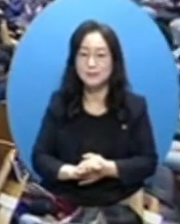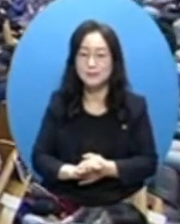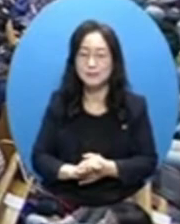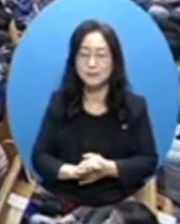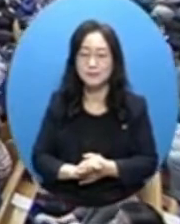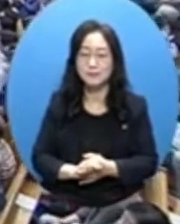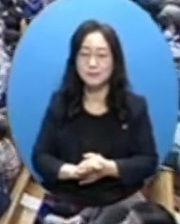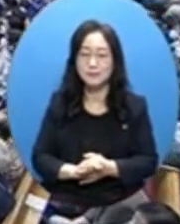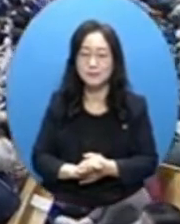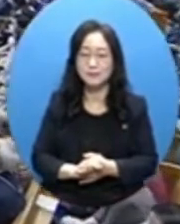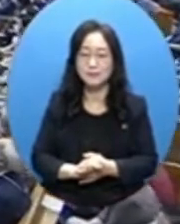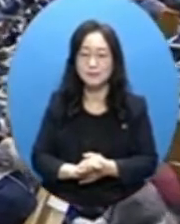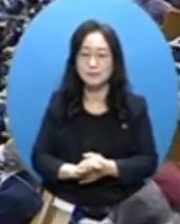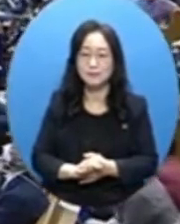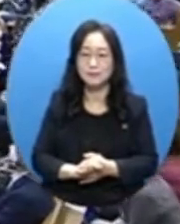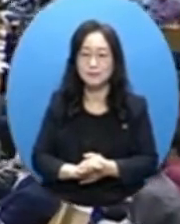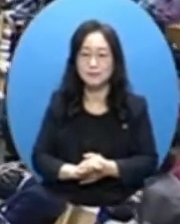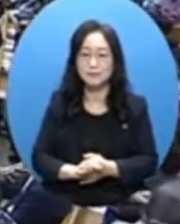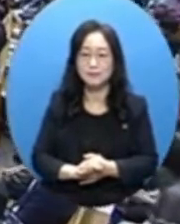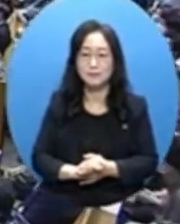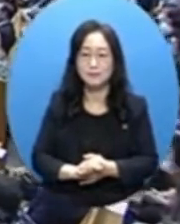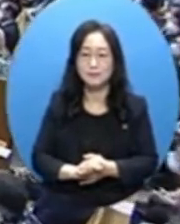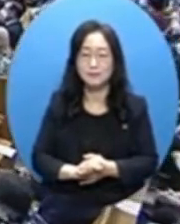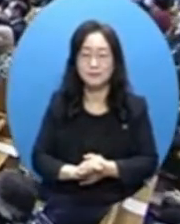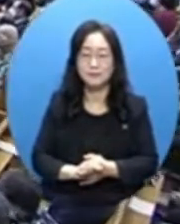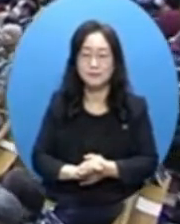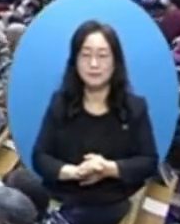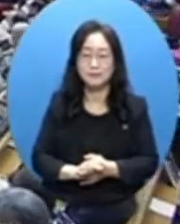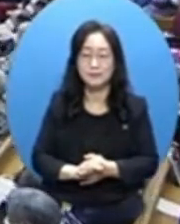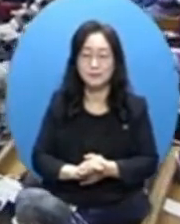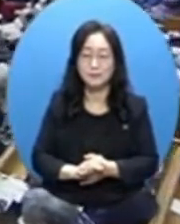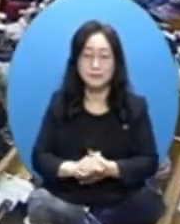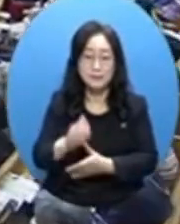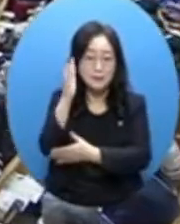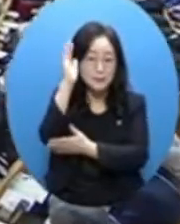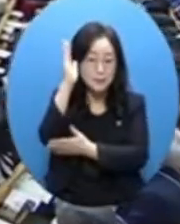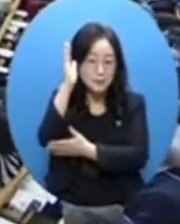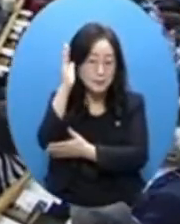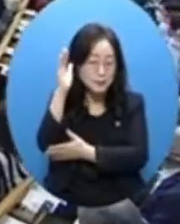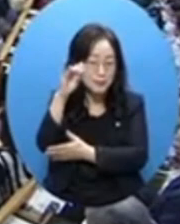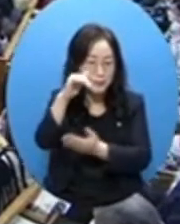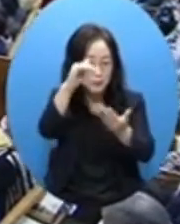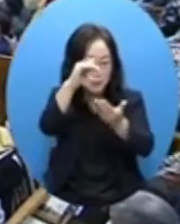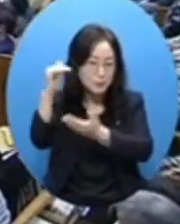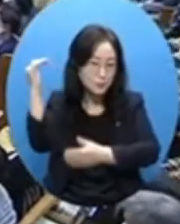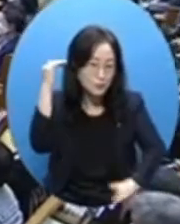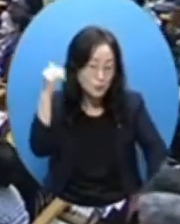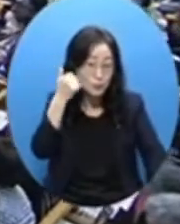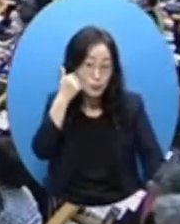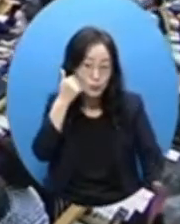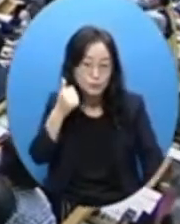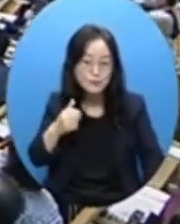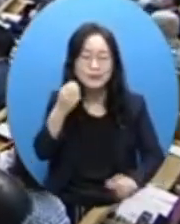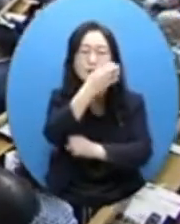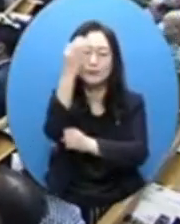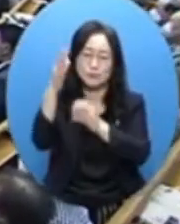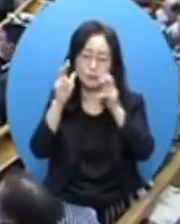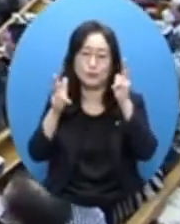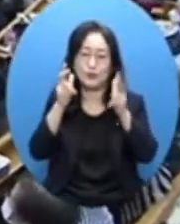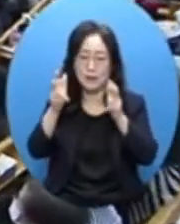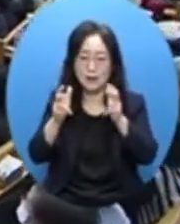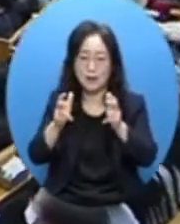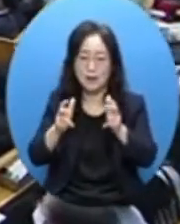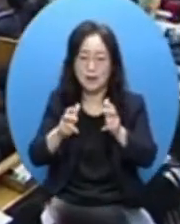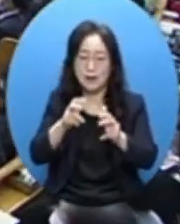그 얘기를 듣고 한 신문사에서 앤 설리반의